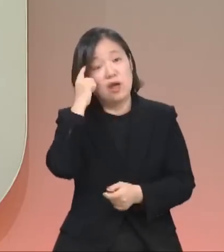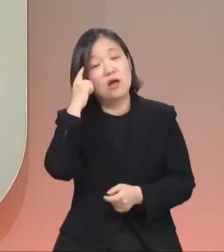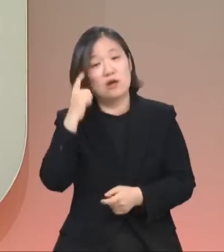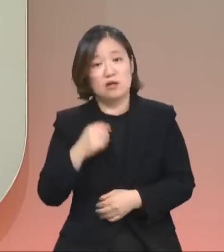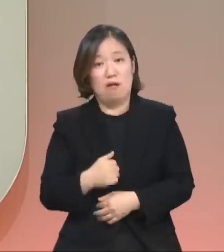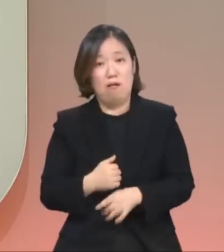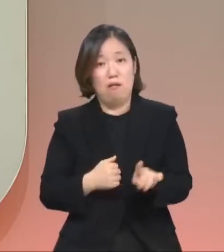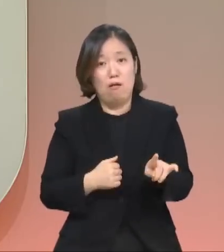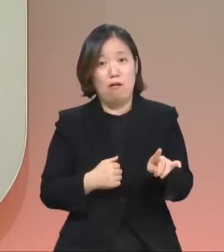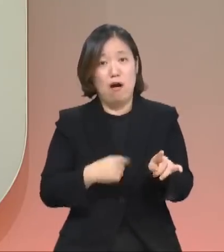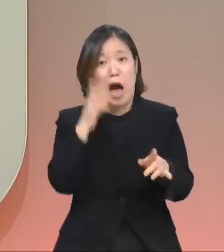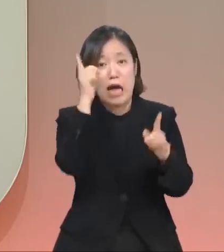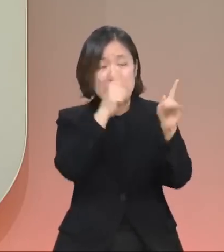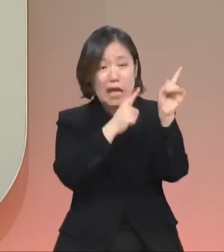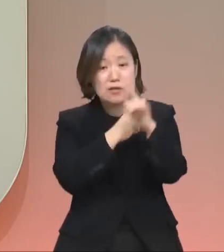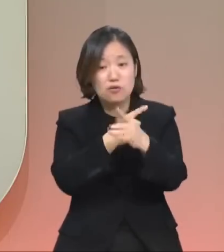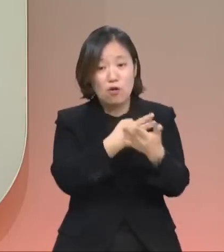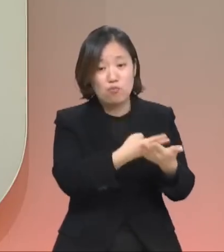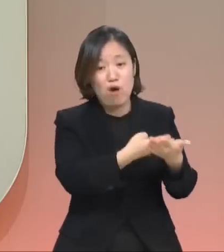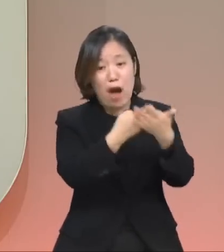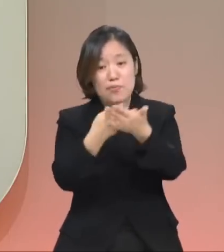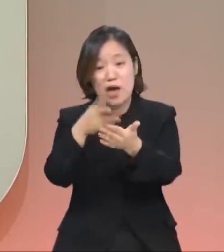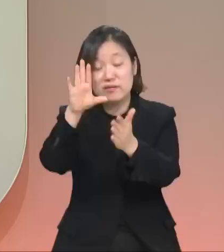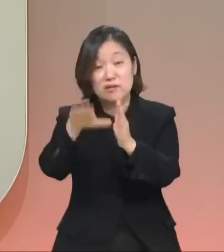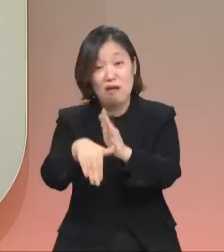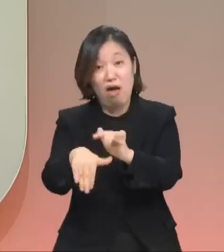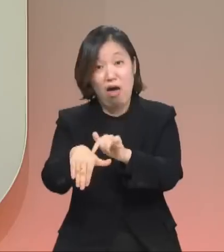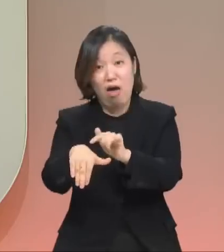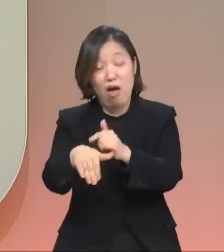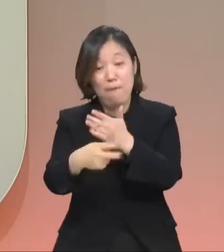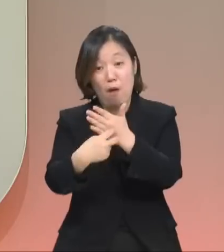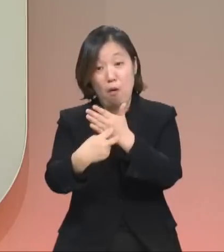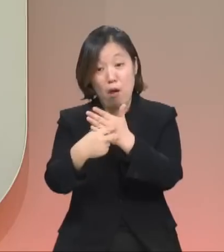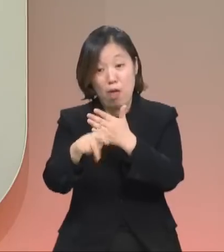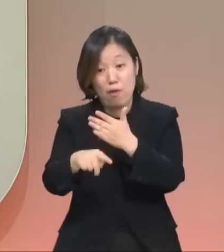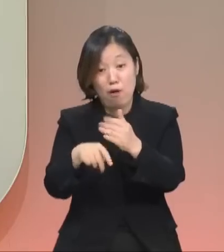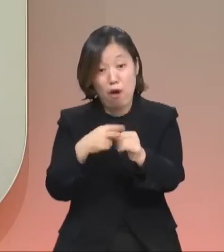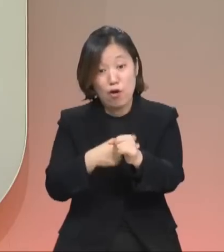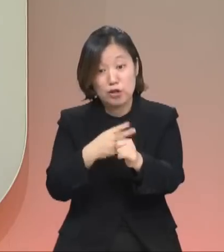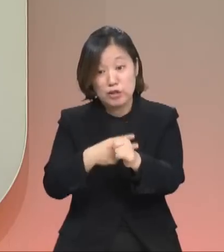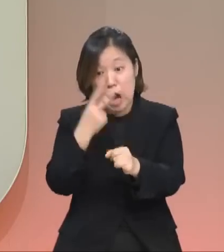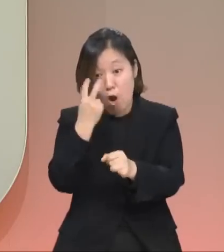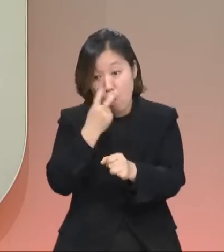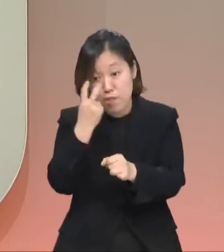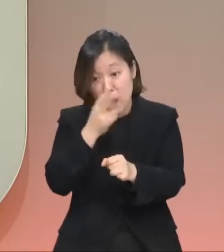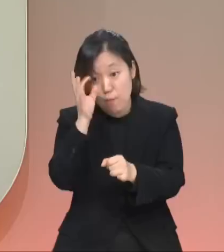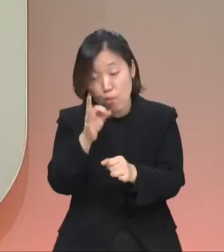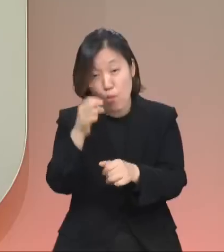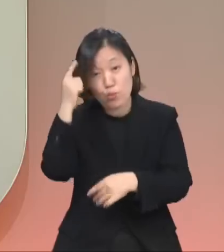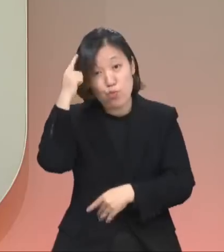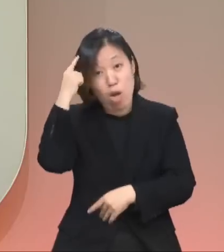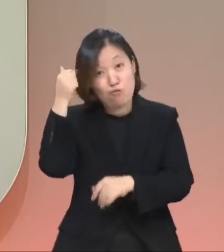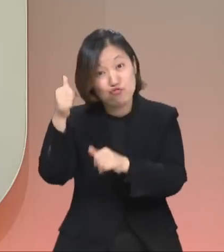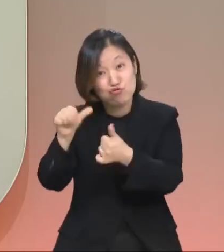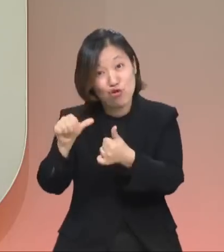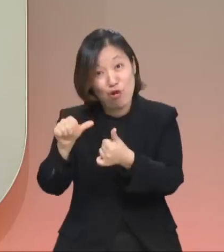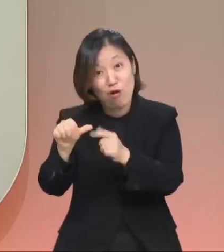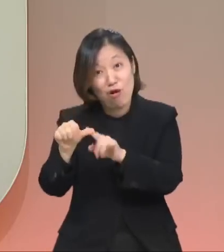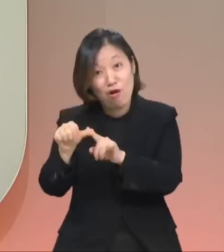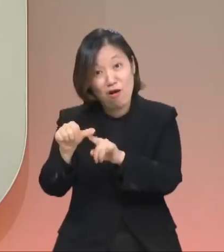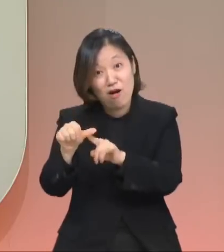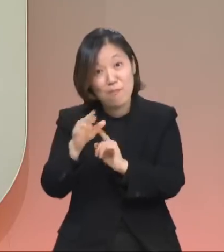이렇게 판정을 받을 정도로 근데 보통 내 사면 다시 깨어나기가 거의 불가능하지 않나요